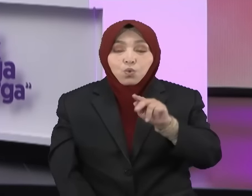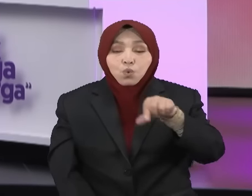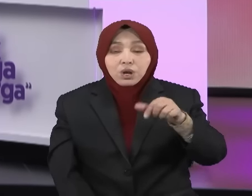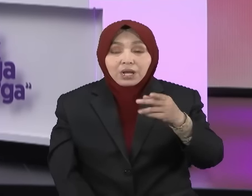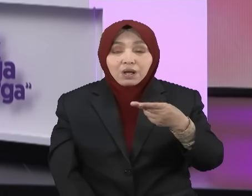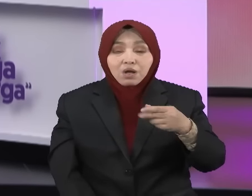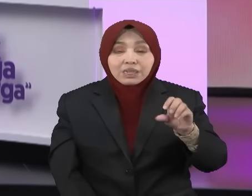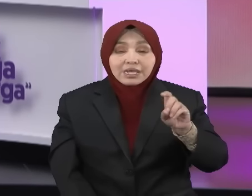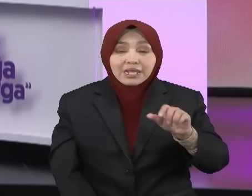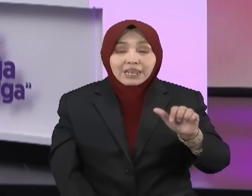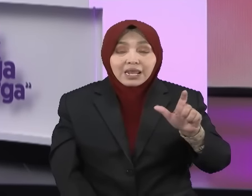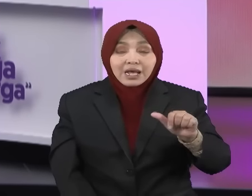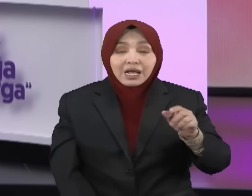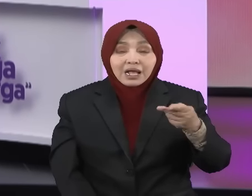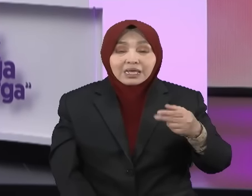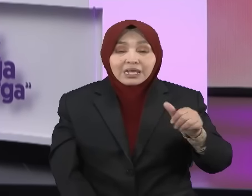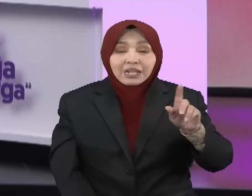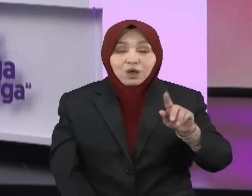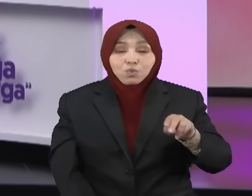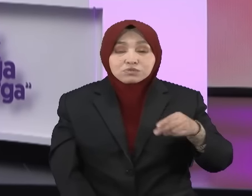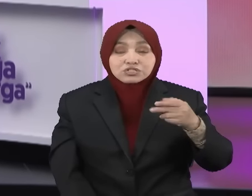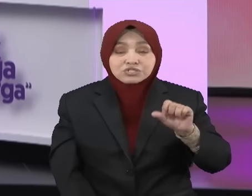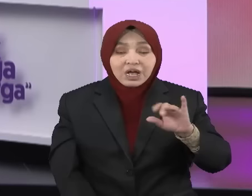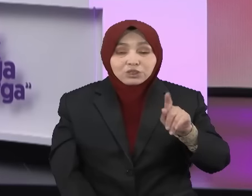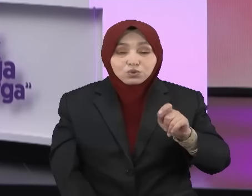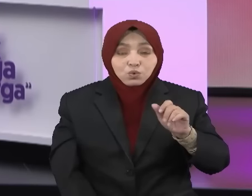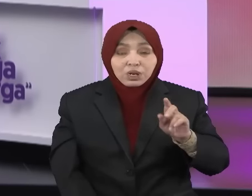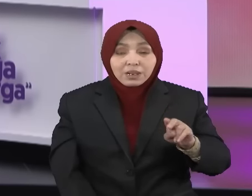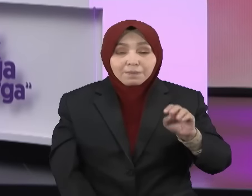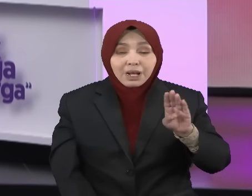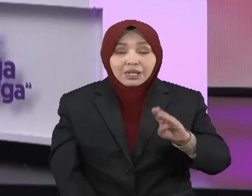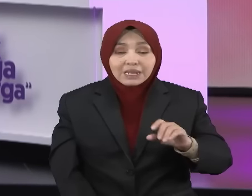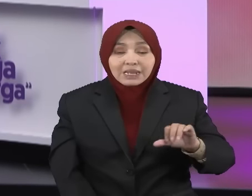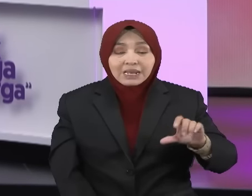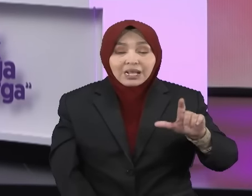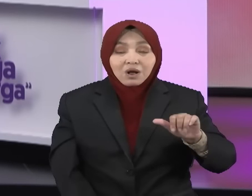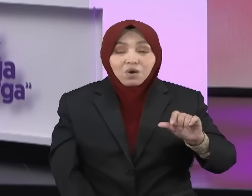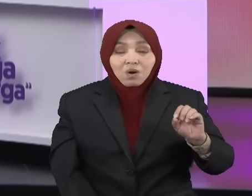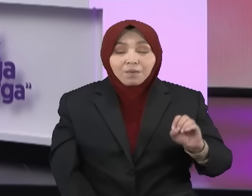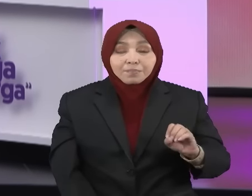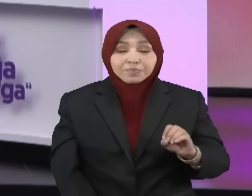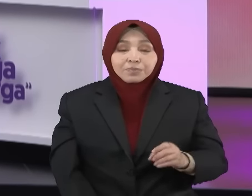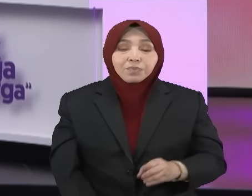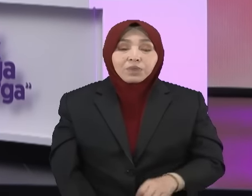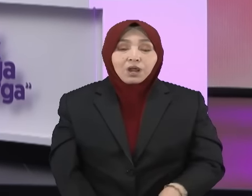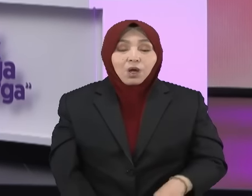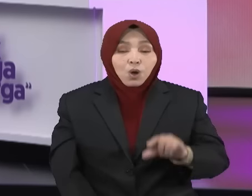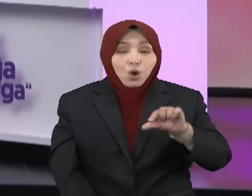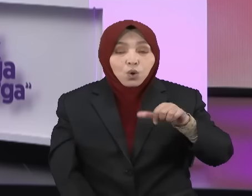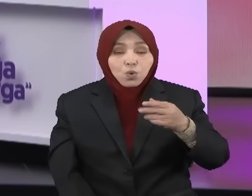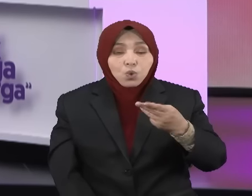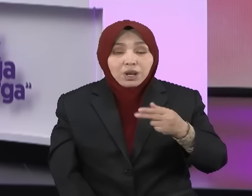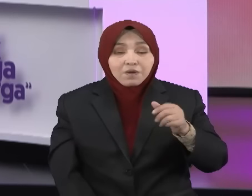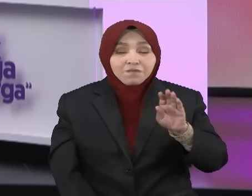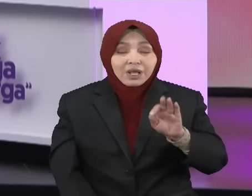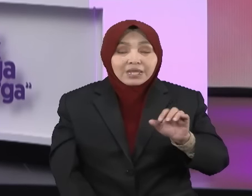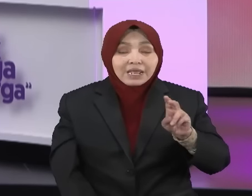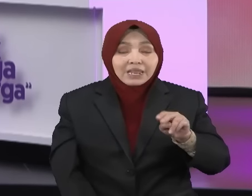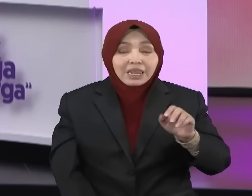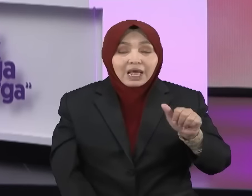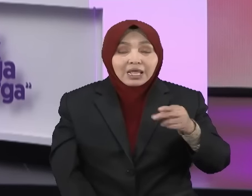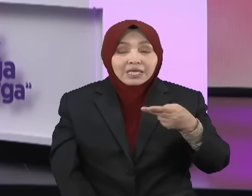قل فلله الحجة البالغة قل